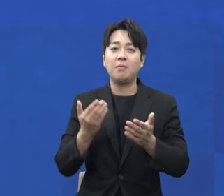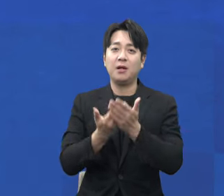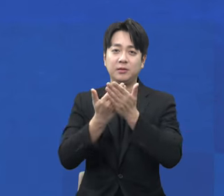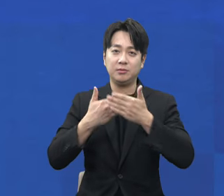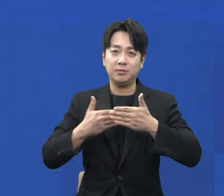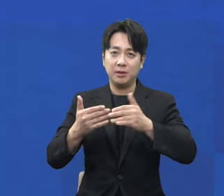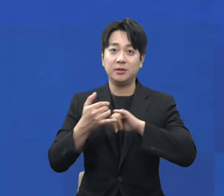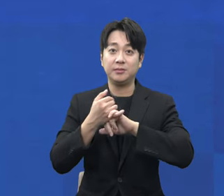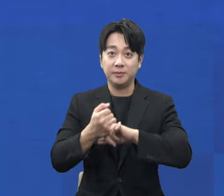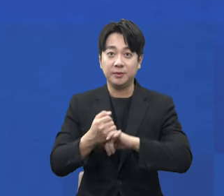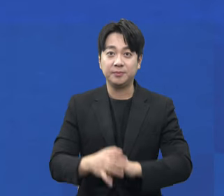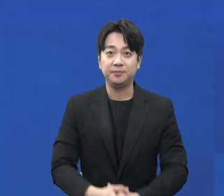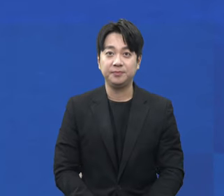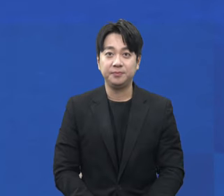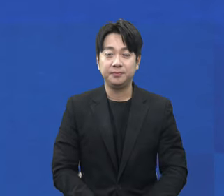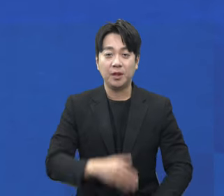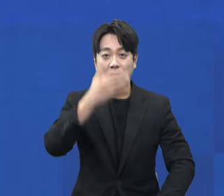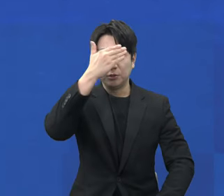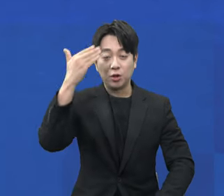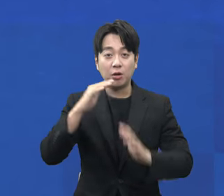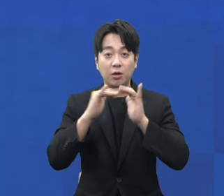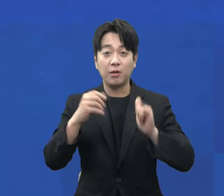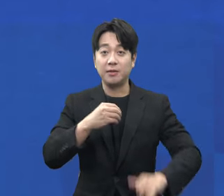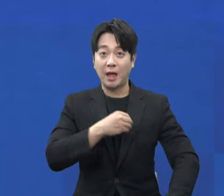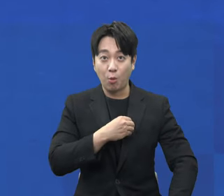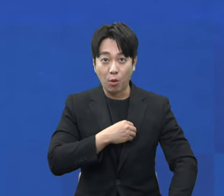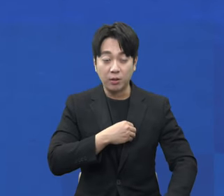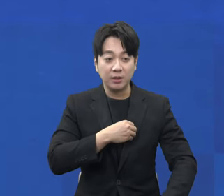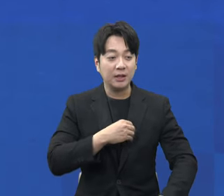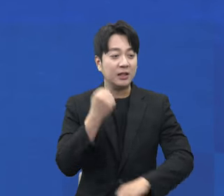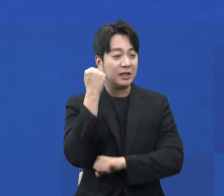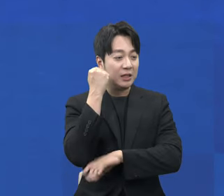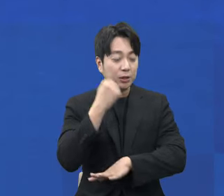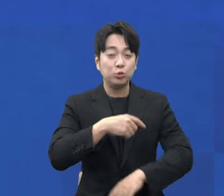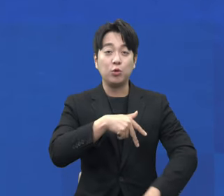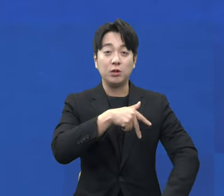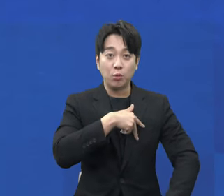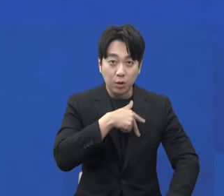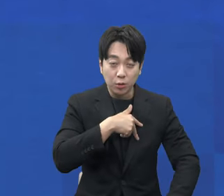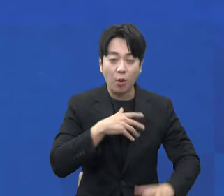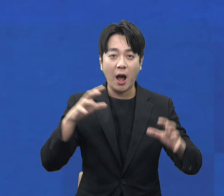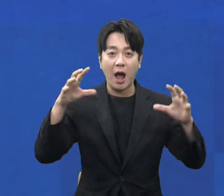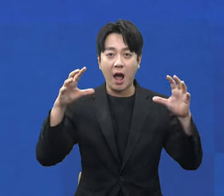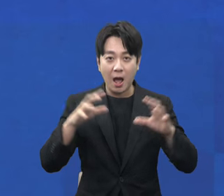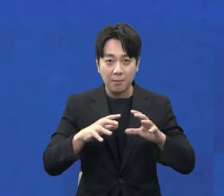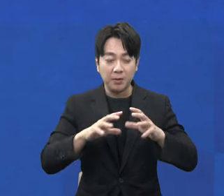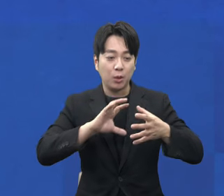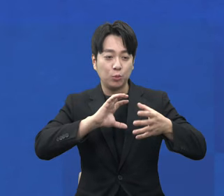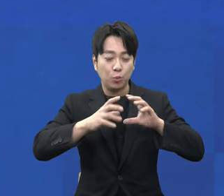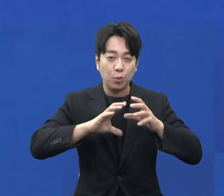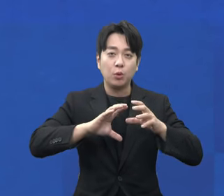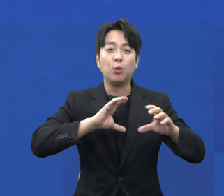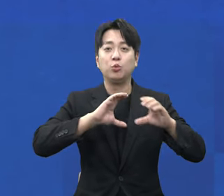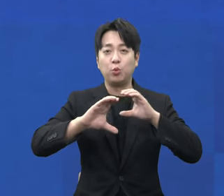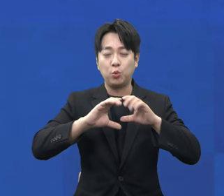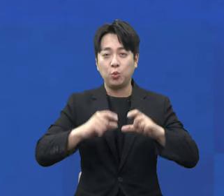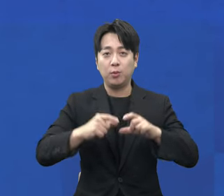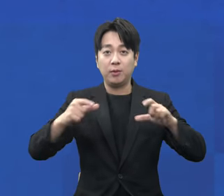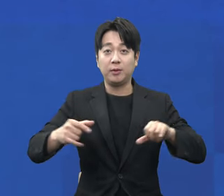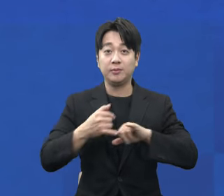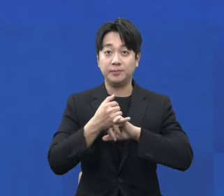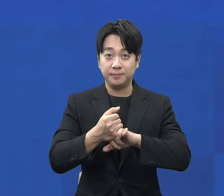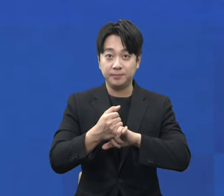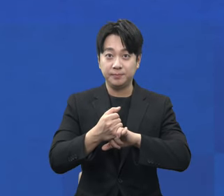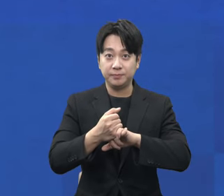당원, 기초 의원, 광역 의원들이 하나로 연결되는 강력한 네트워크를 구축하겠습니다. 우리의